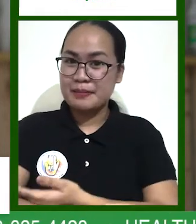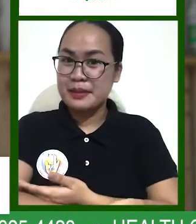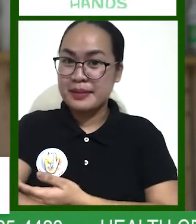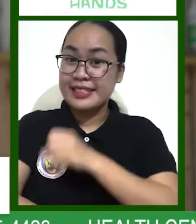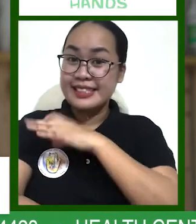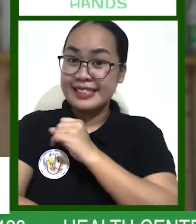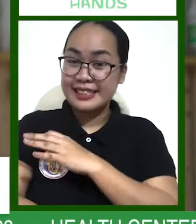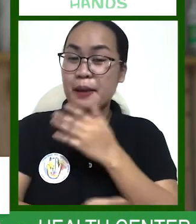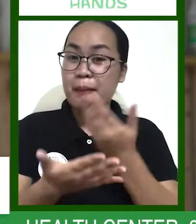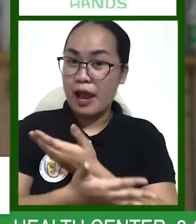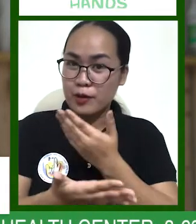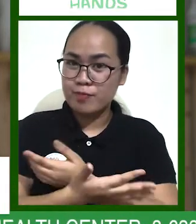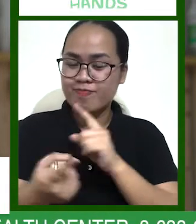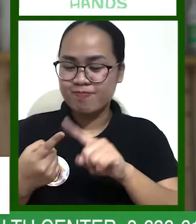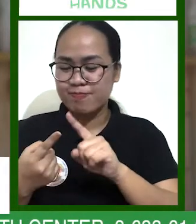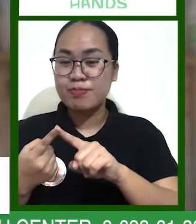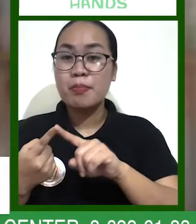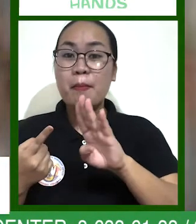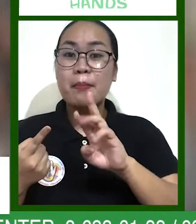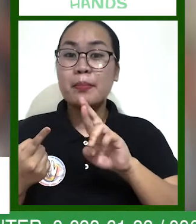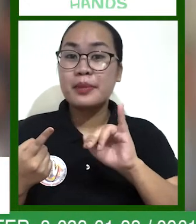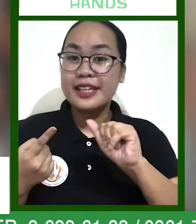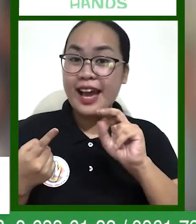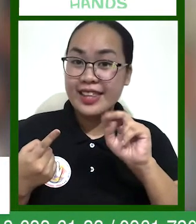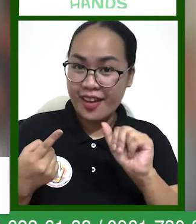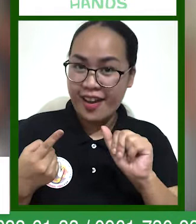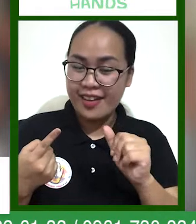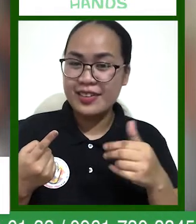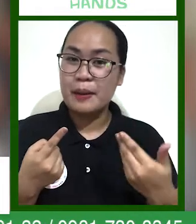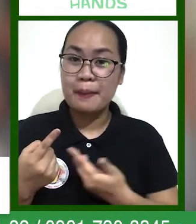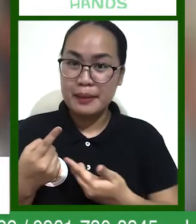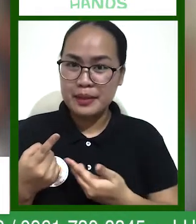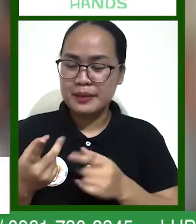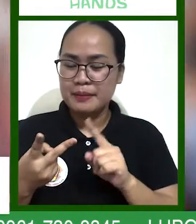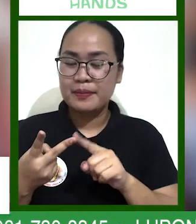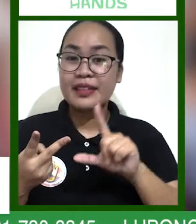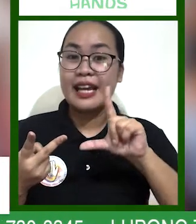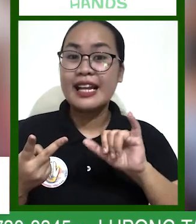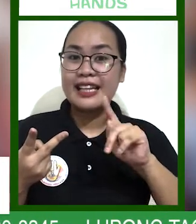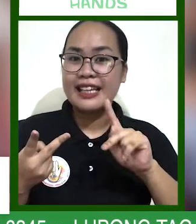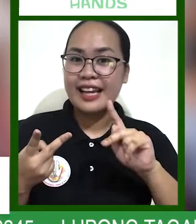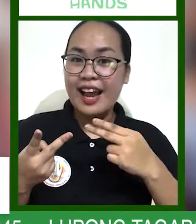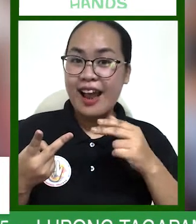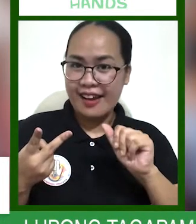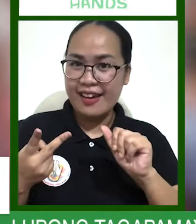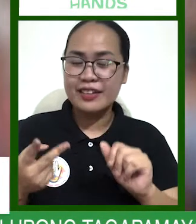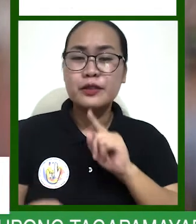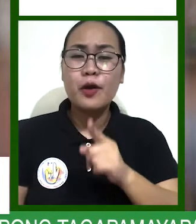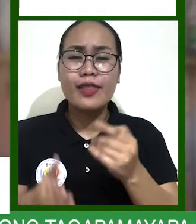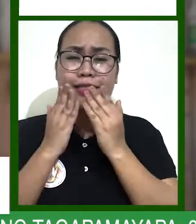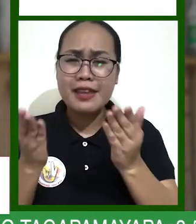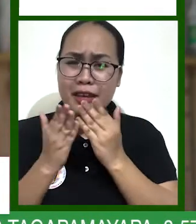mga recipients, no, ay sina Baby Brianna Cali, and si Baby Likha. So kami nagpapasalamat sa ating